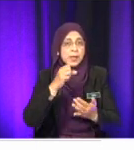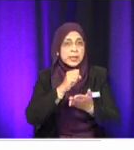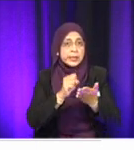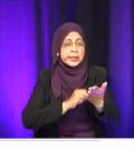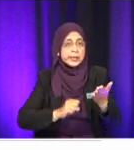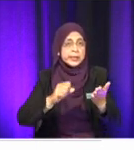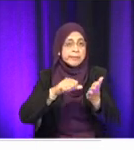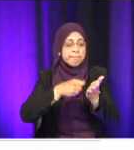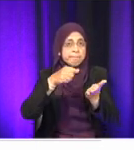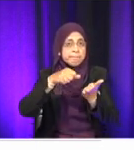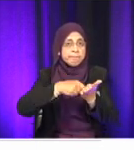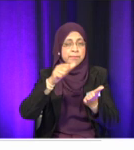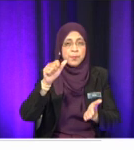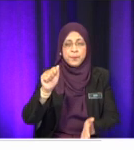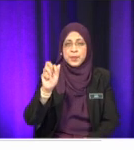Arca oke